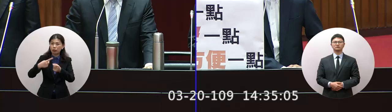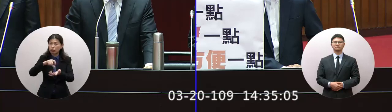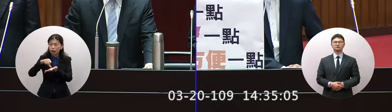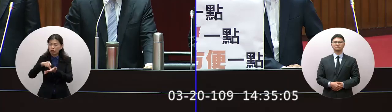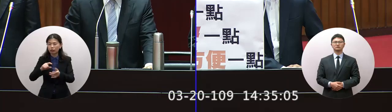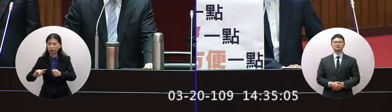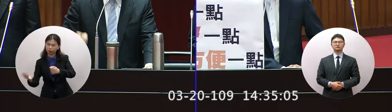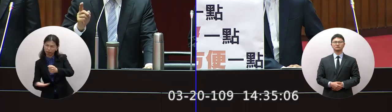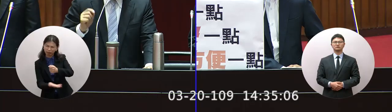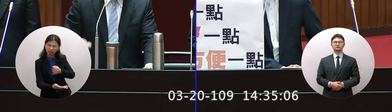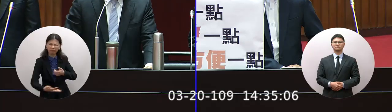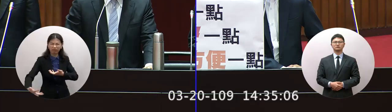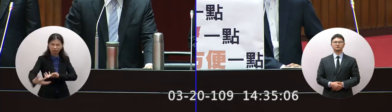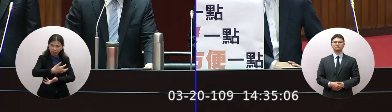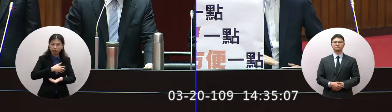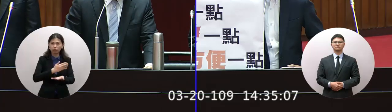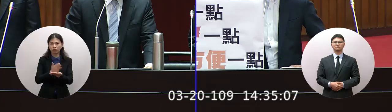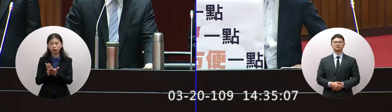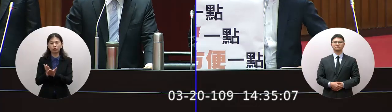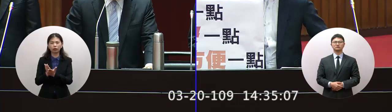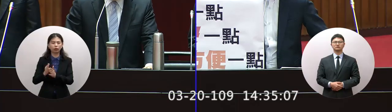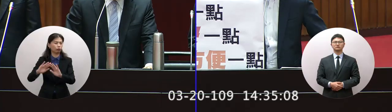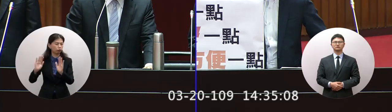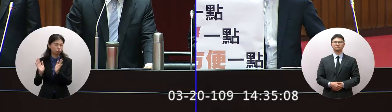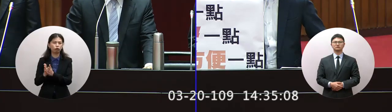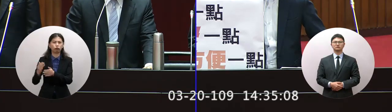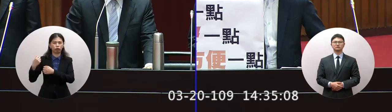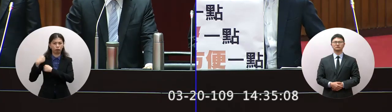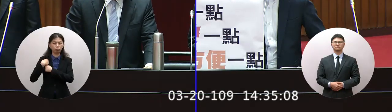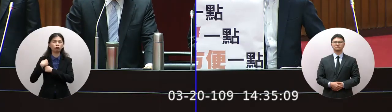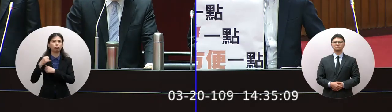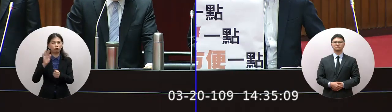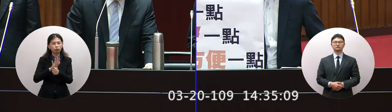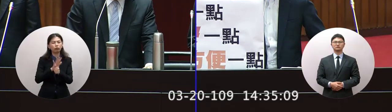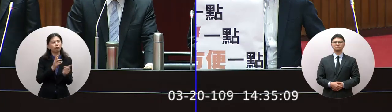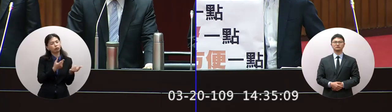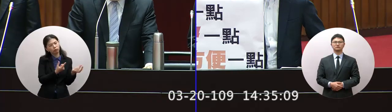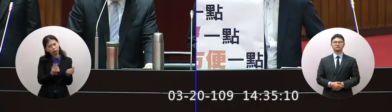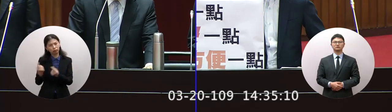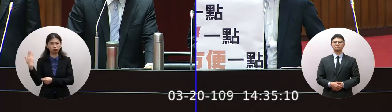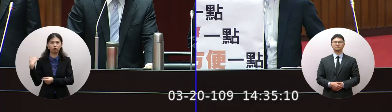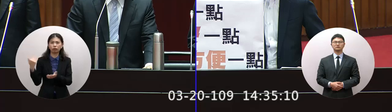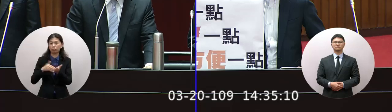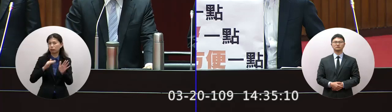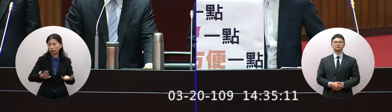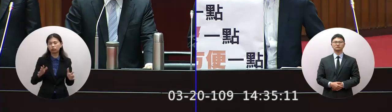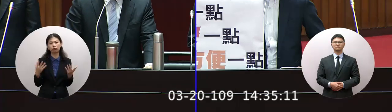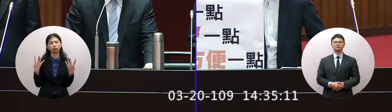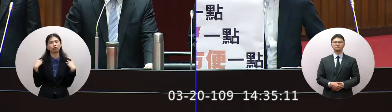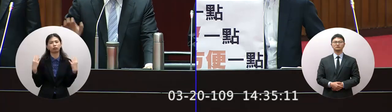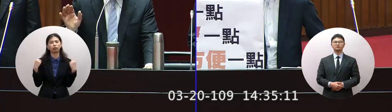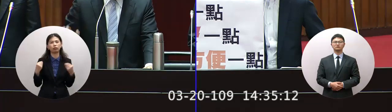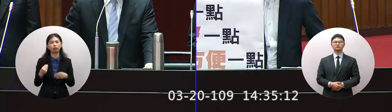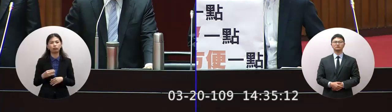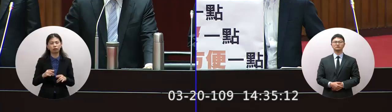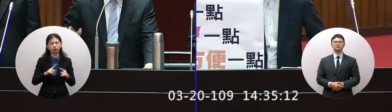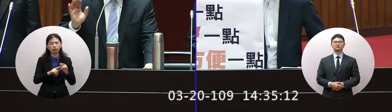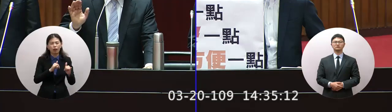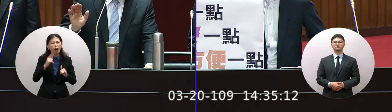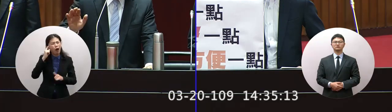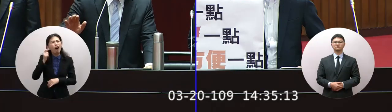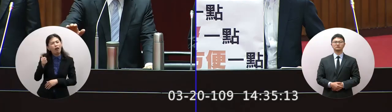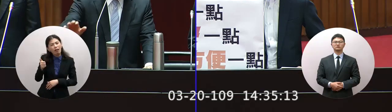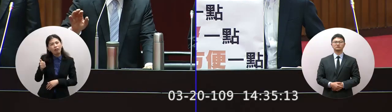常常都是国军在第一线帮忙，行之有年，民间非常感动。而国